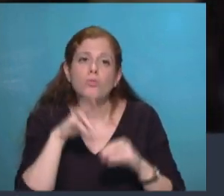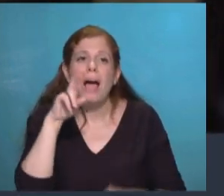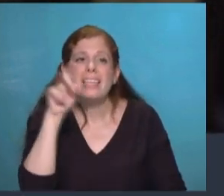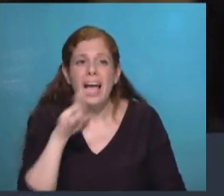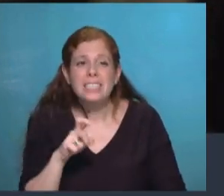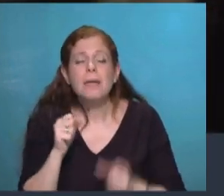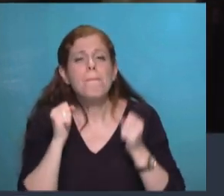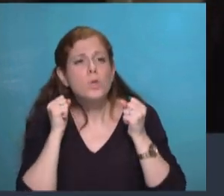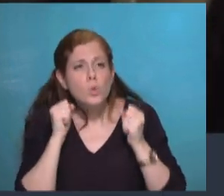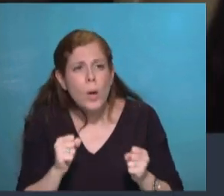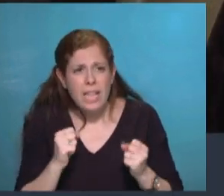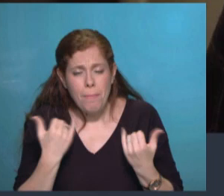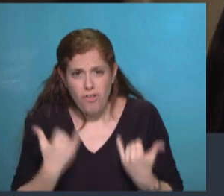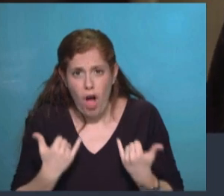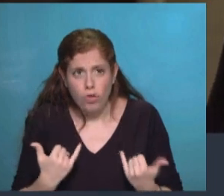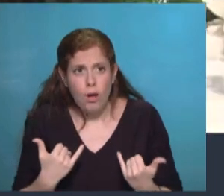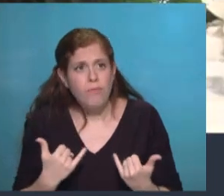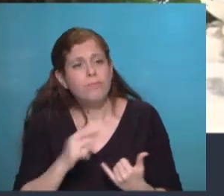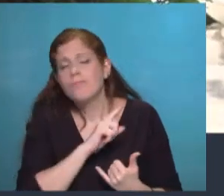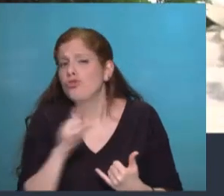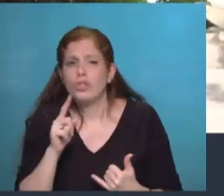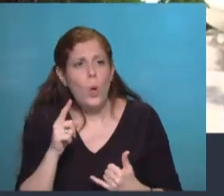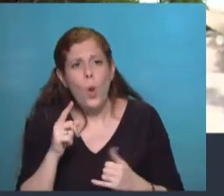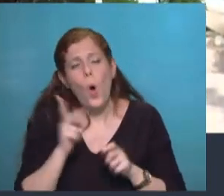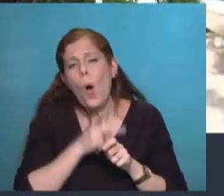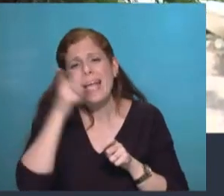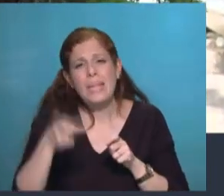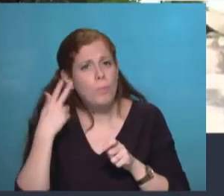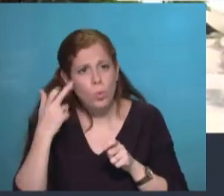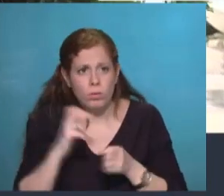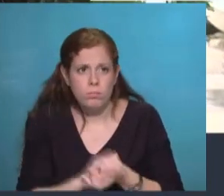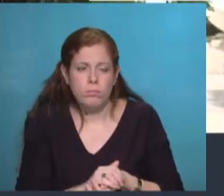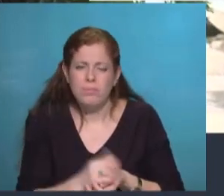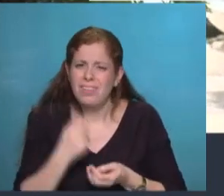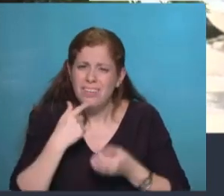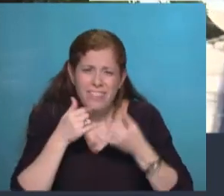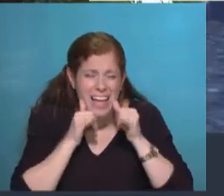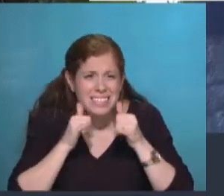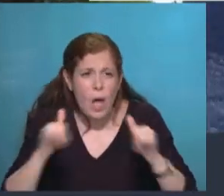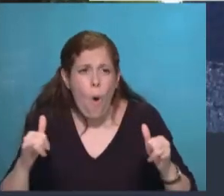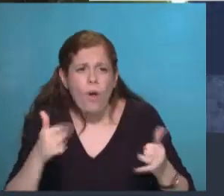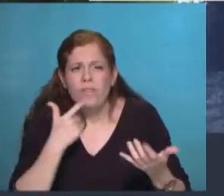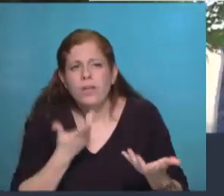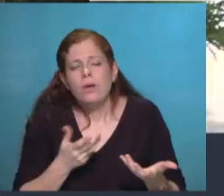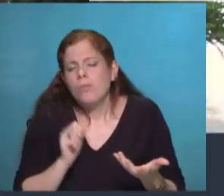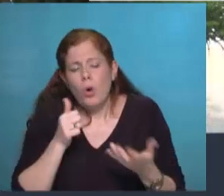לחלוטין כבר עכשיו שלא היה מדובר בהתאבדות. לפי הצרכות, לפי ה... קודם כל זה צרכות אימה. זה לא